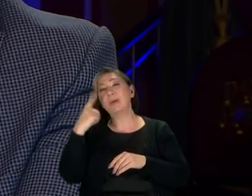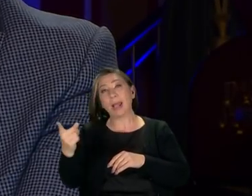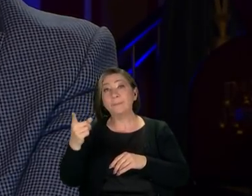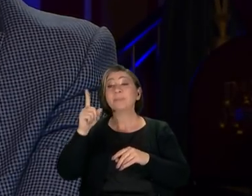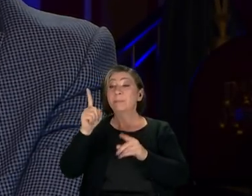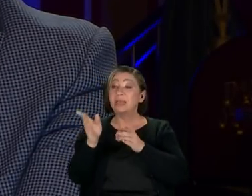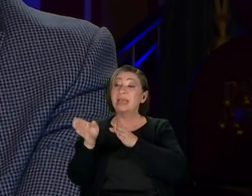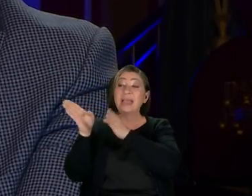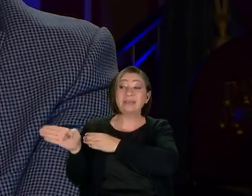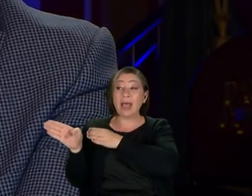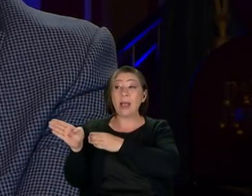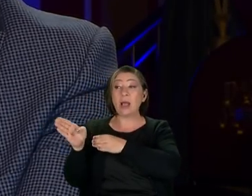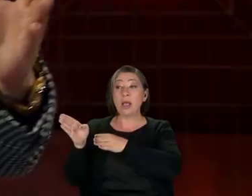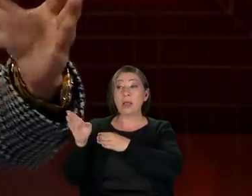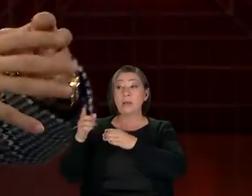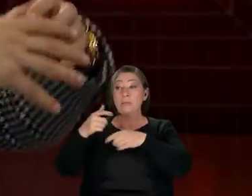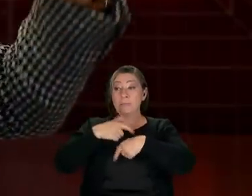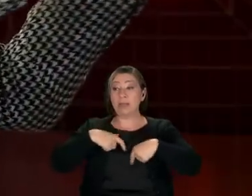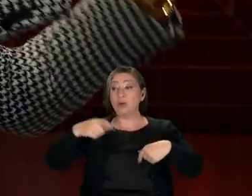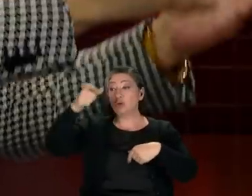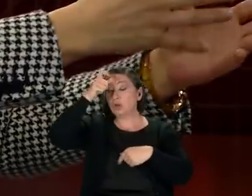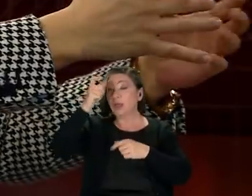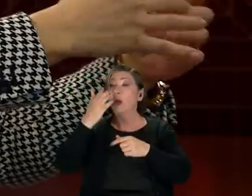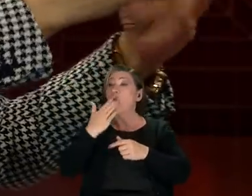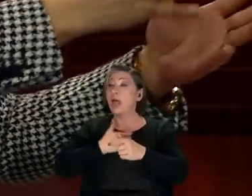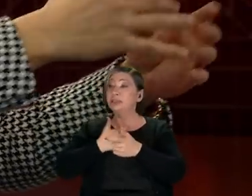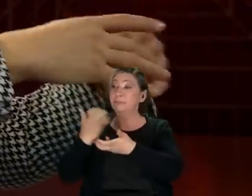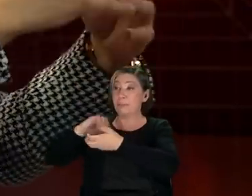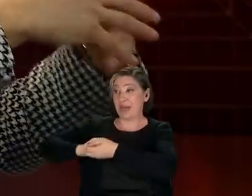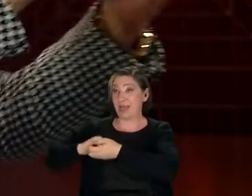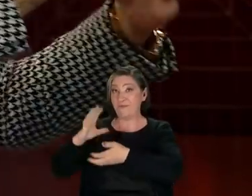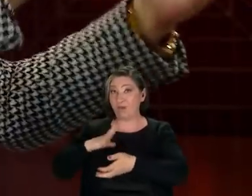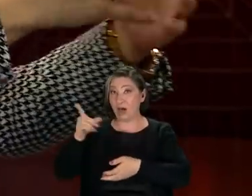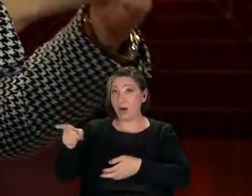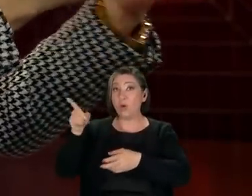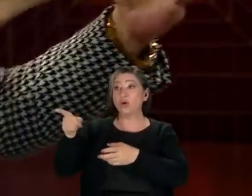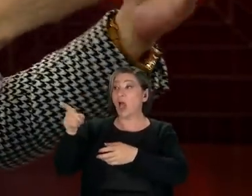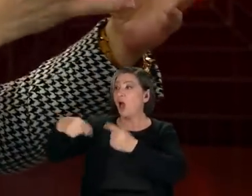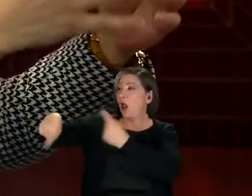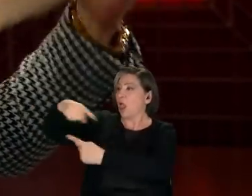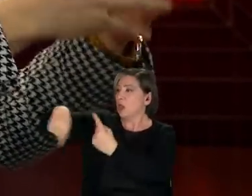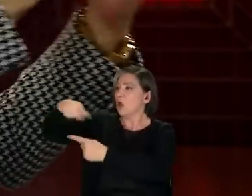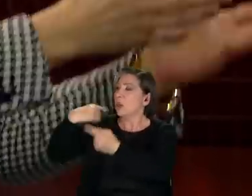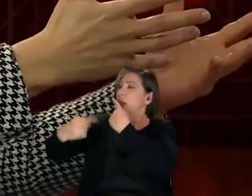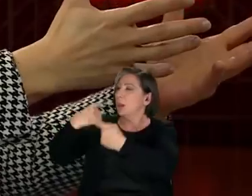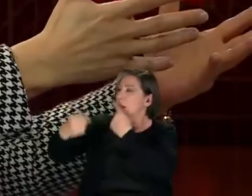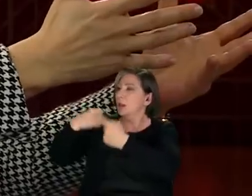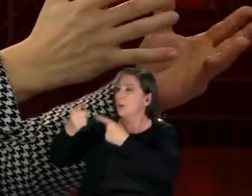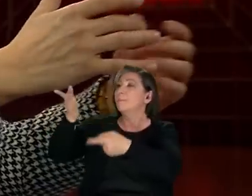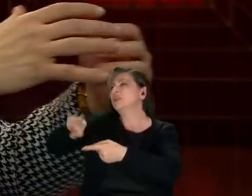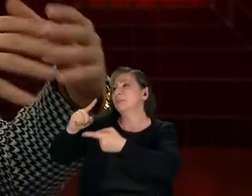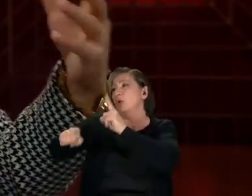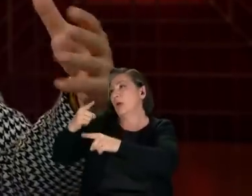yanda Milli Türk Talebe Birliği var. Orada birileri aralarında konuşuyorlar. Başka bir